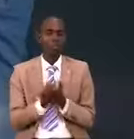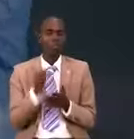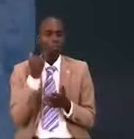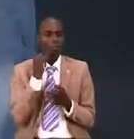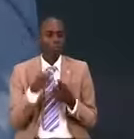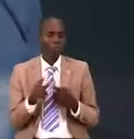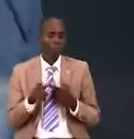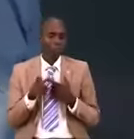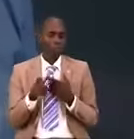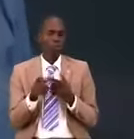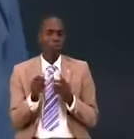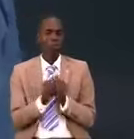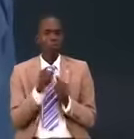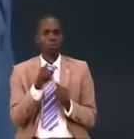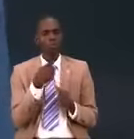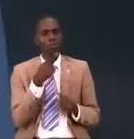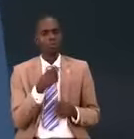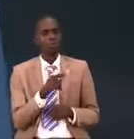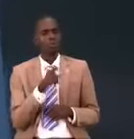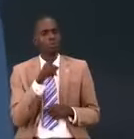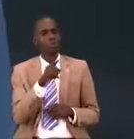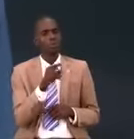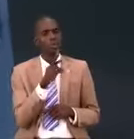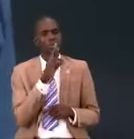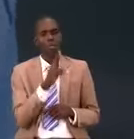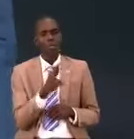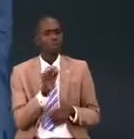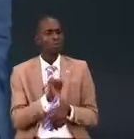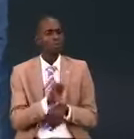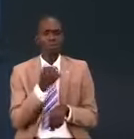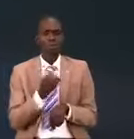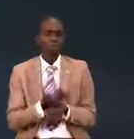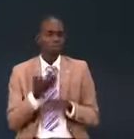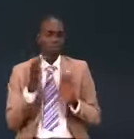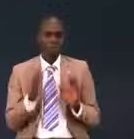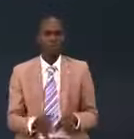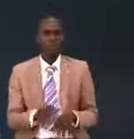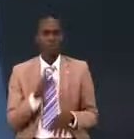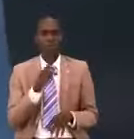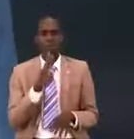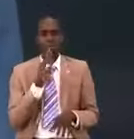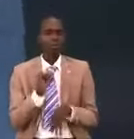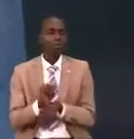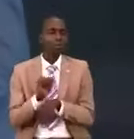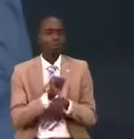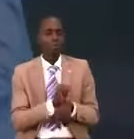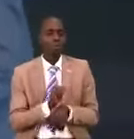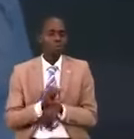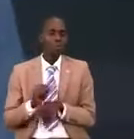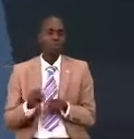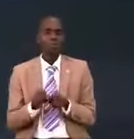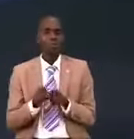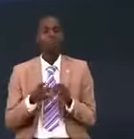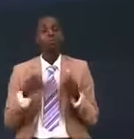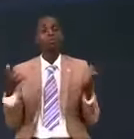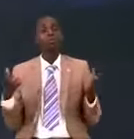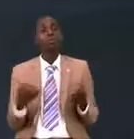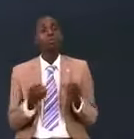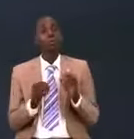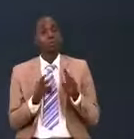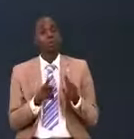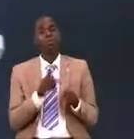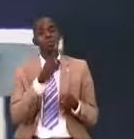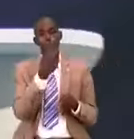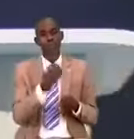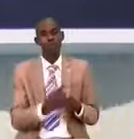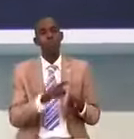c'est trop d'accord continue à courir nous on va s'assoit ici est-ce que ça soit là il